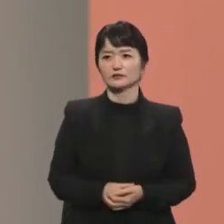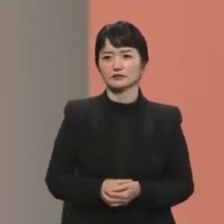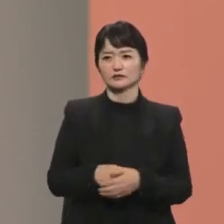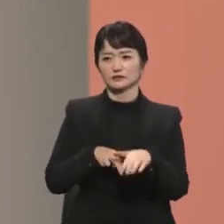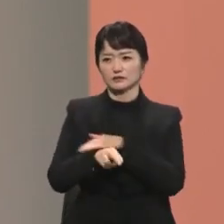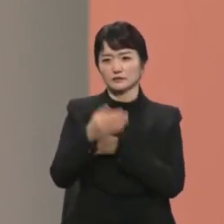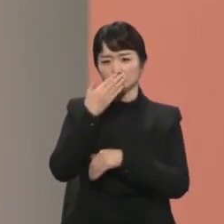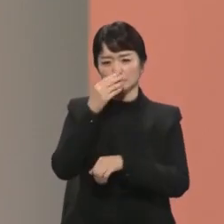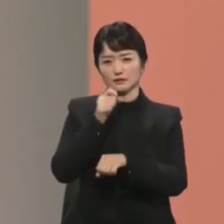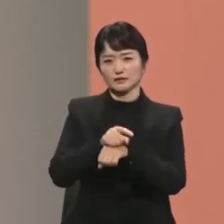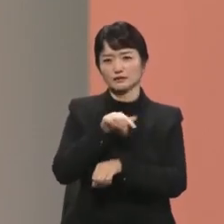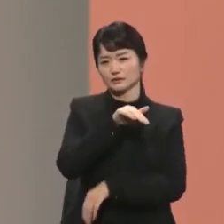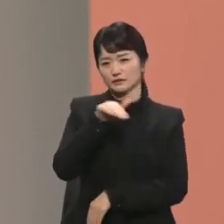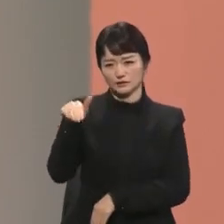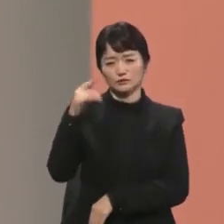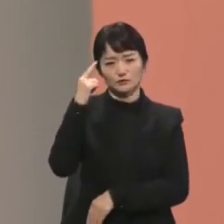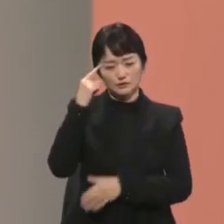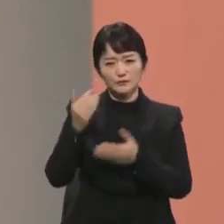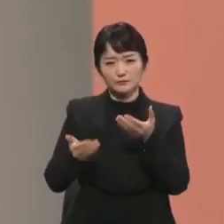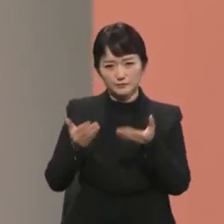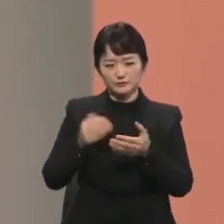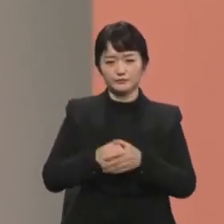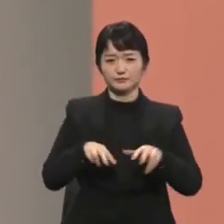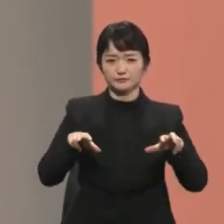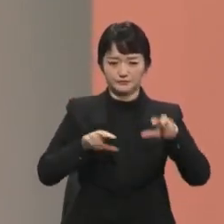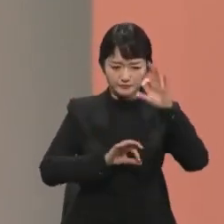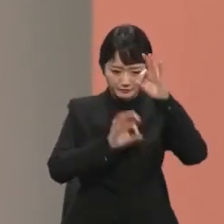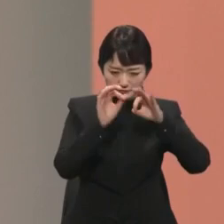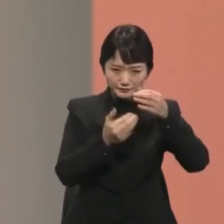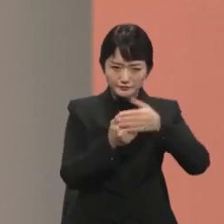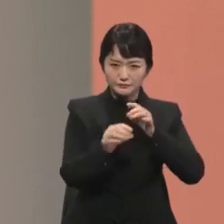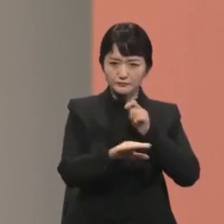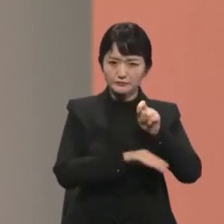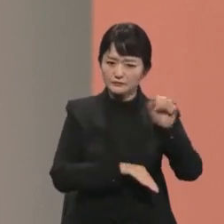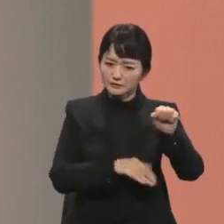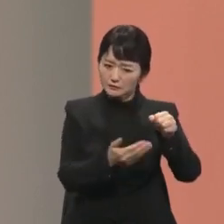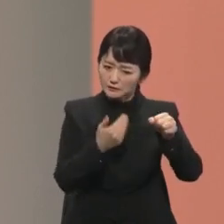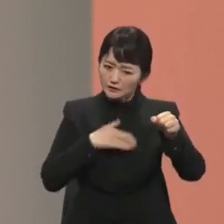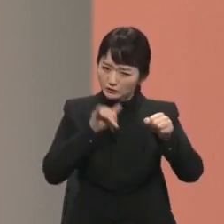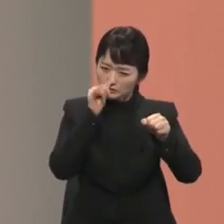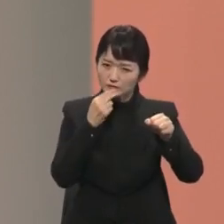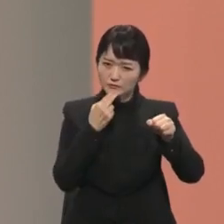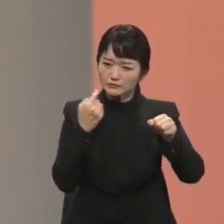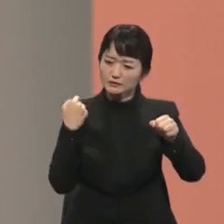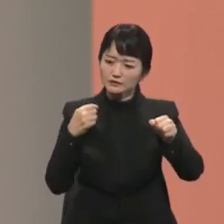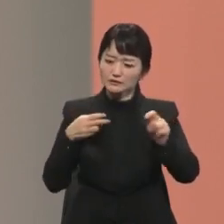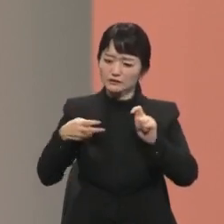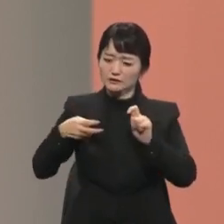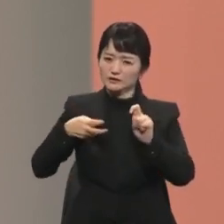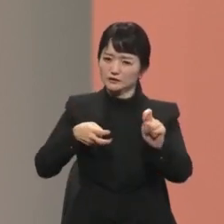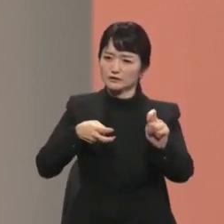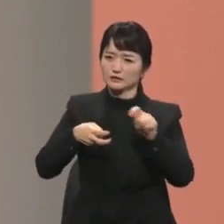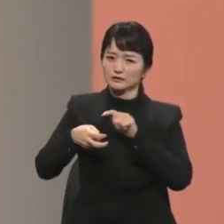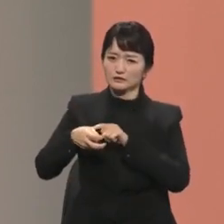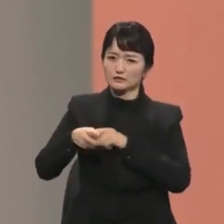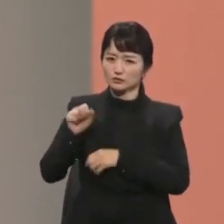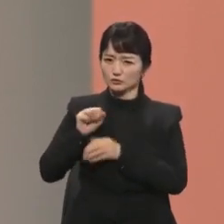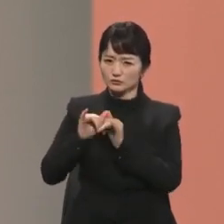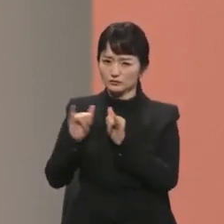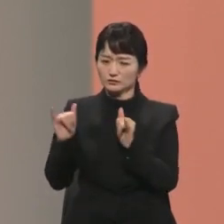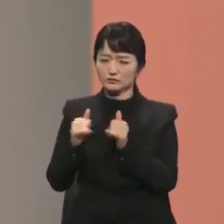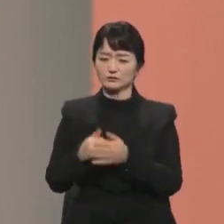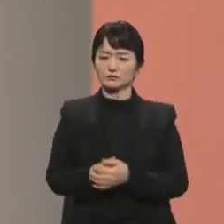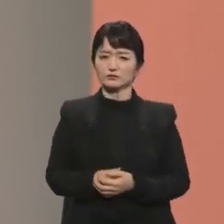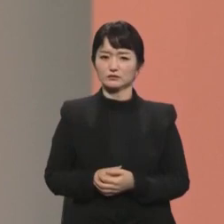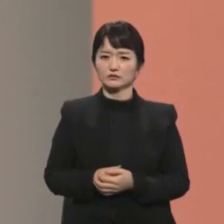가능성이라는 기준으로 판단을 하는데 과연이 사건에서 택시 기사가 예견할 수 있었는지 뒷차의 차량 어 운전자가